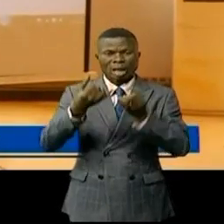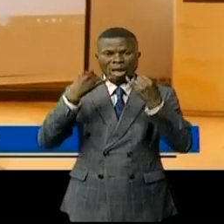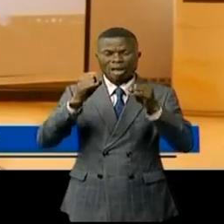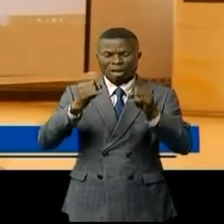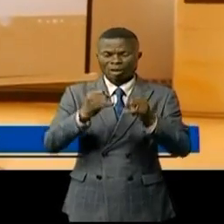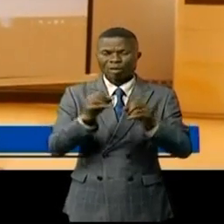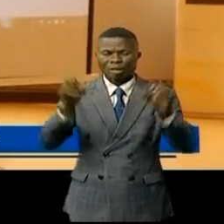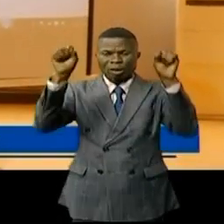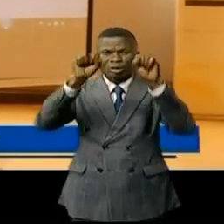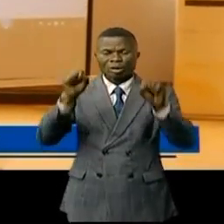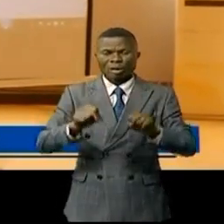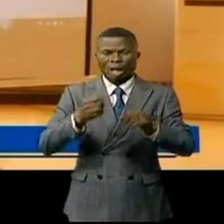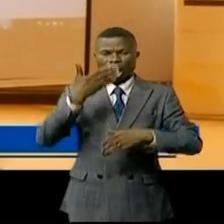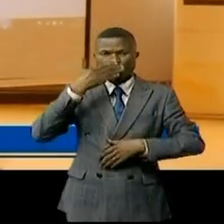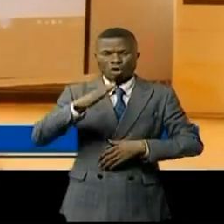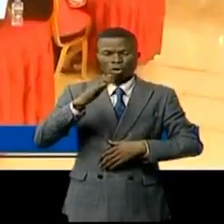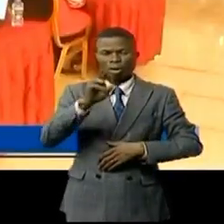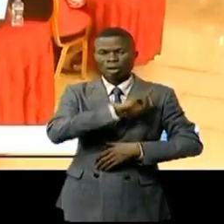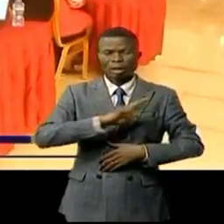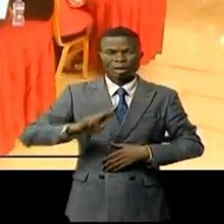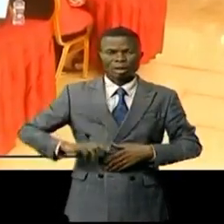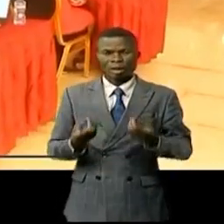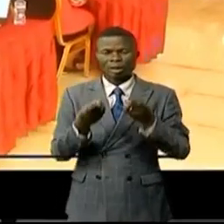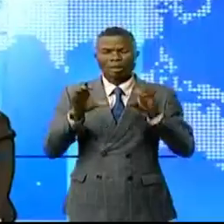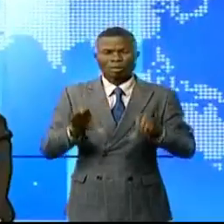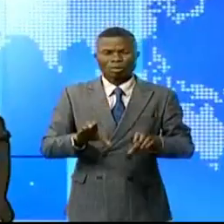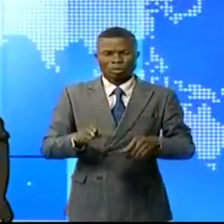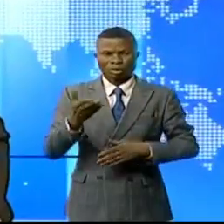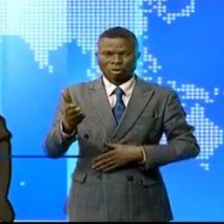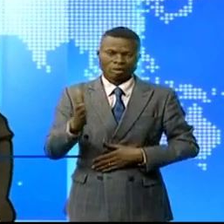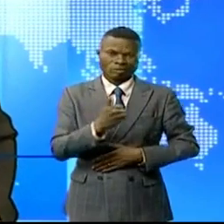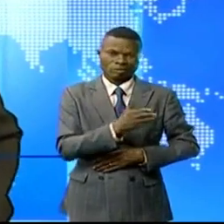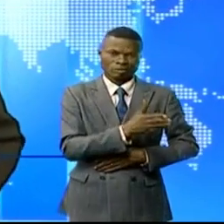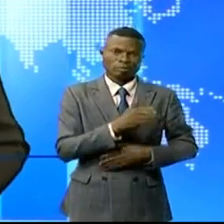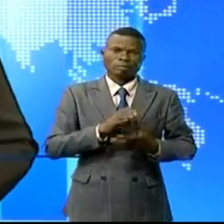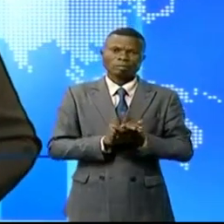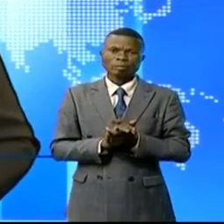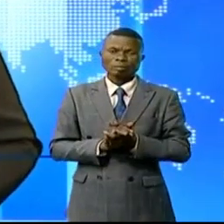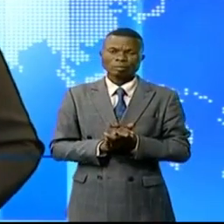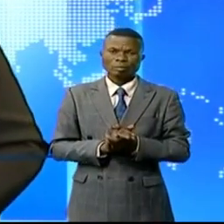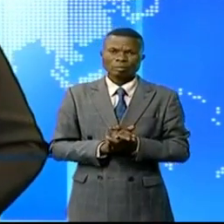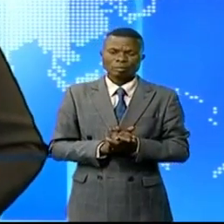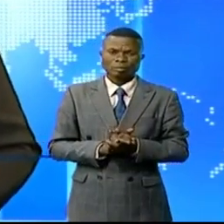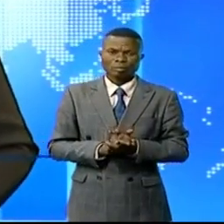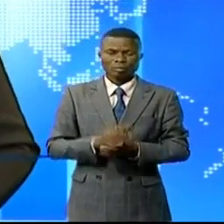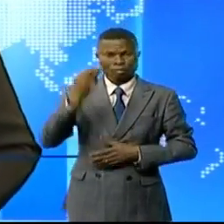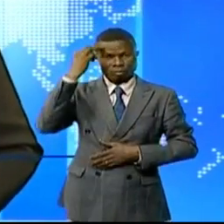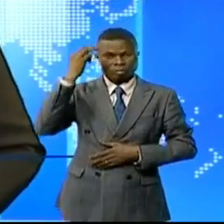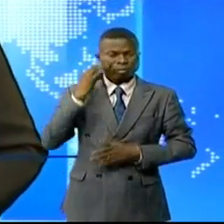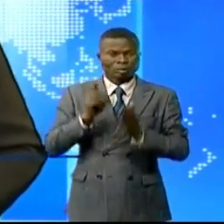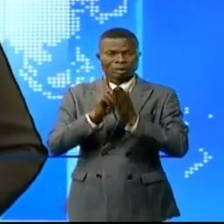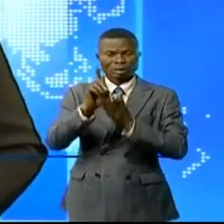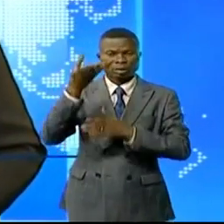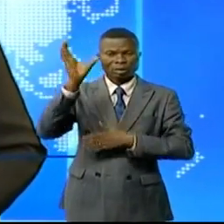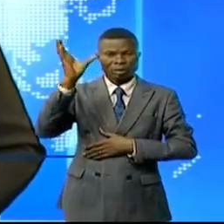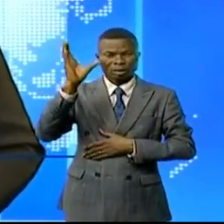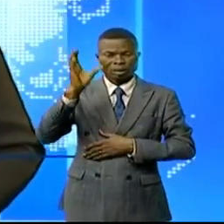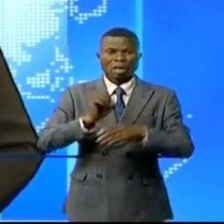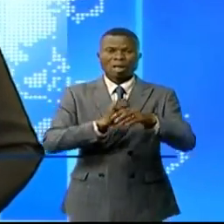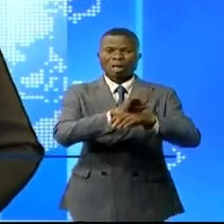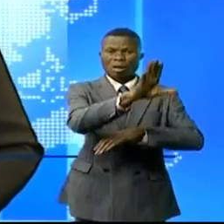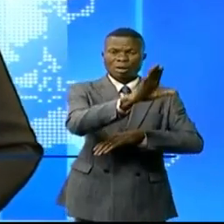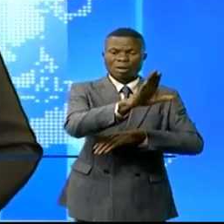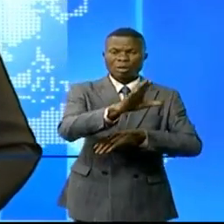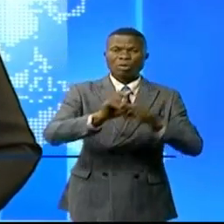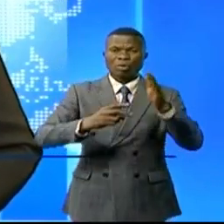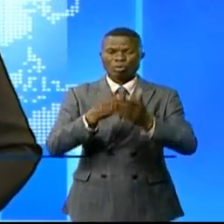des systèmes sanitaires de la République démocratique du Congo. François Robota, ministre du Développement rural, a dépêché pour